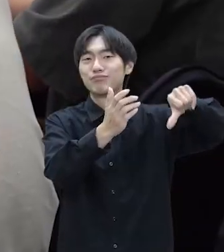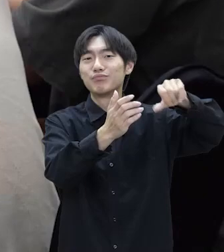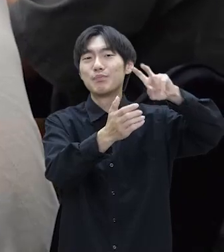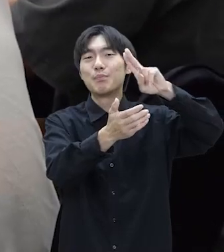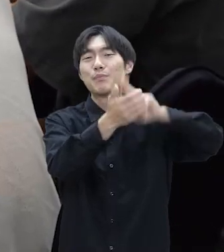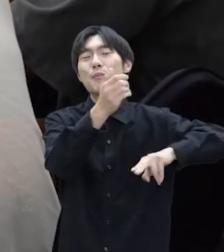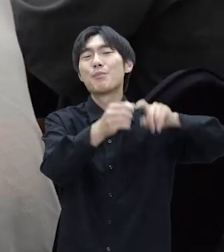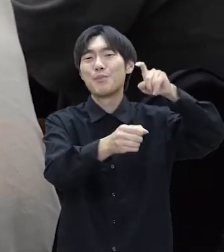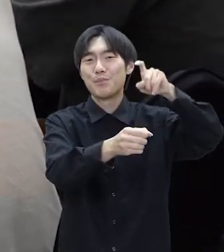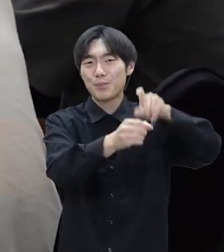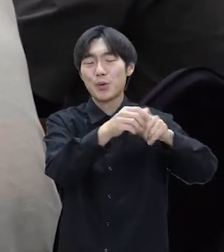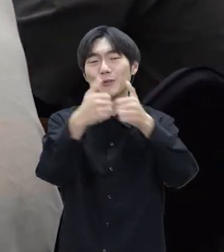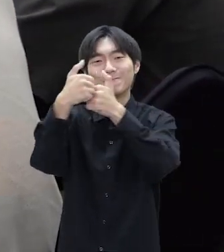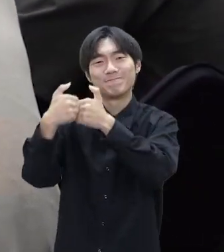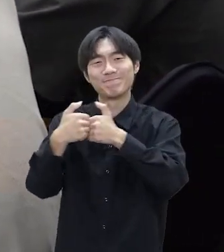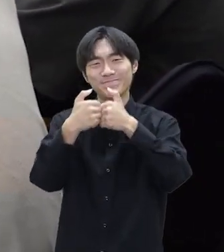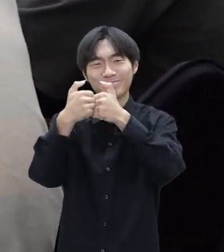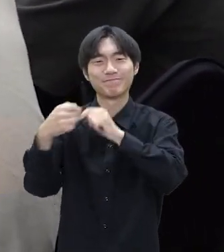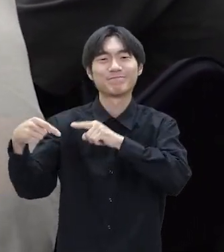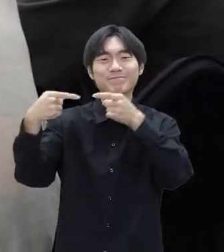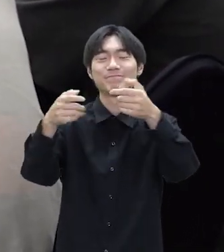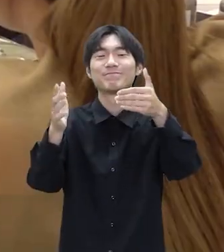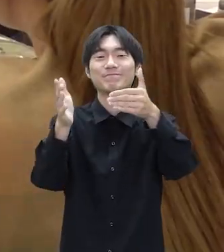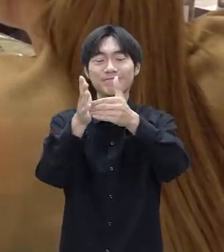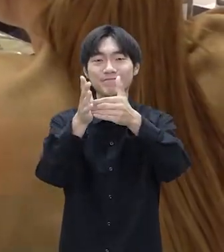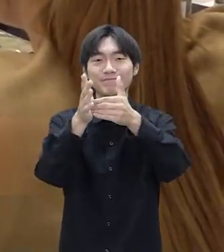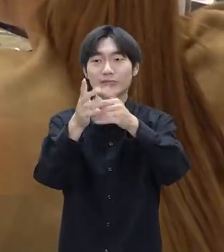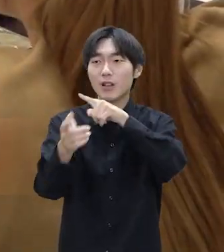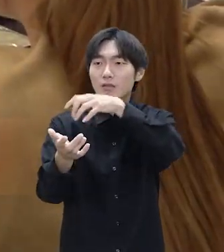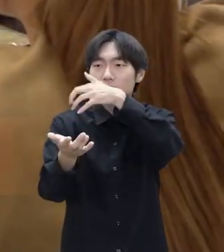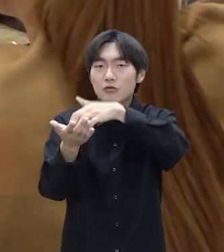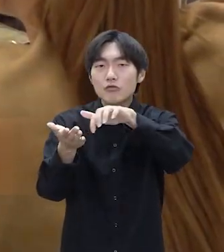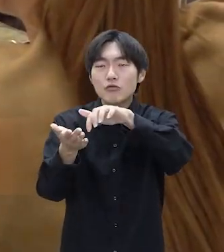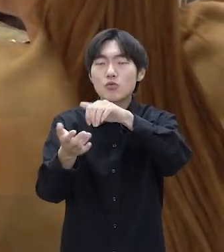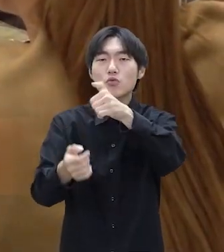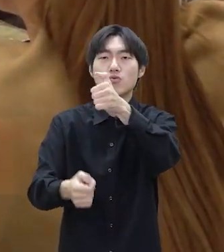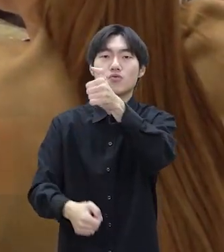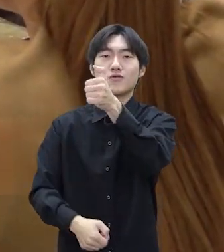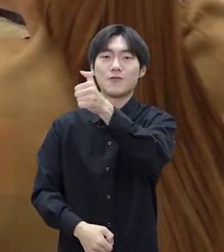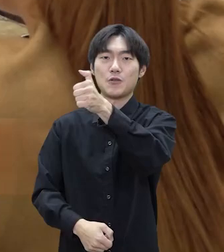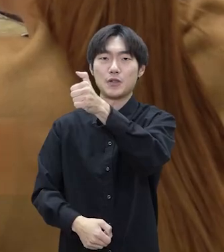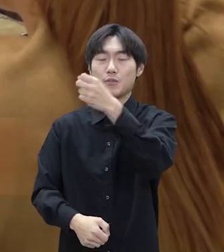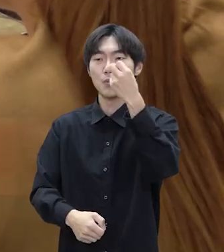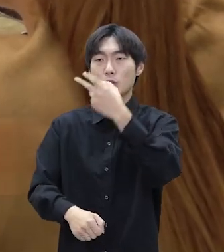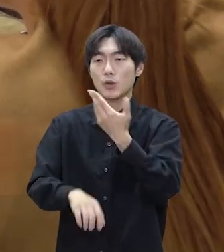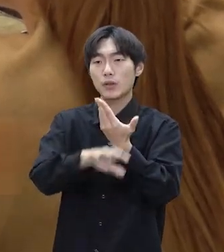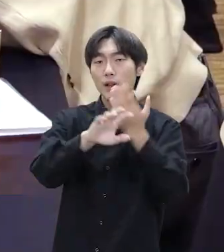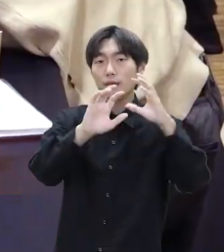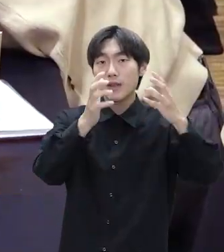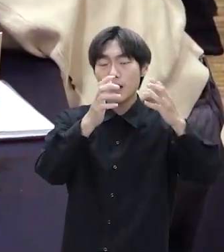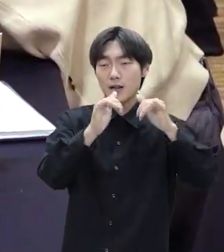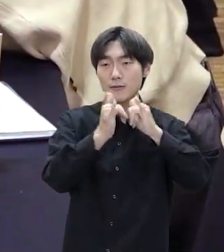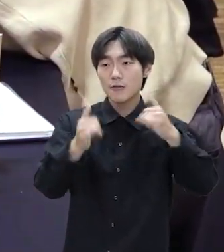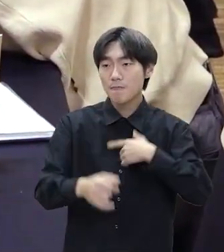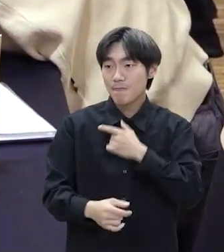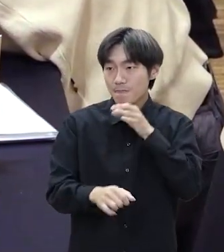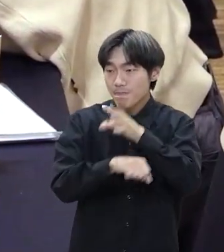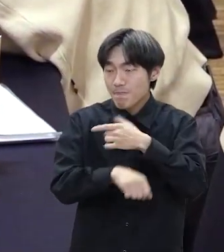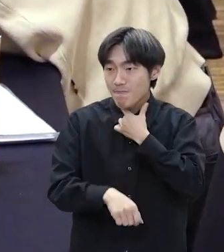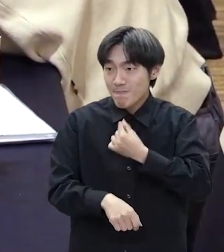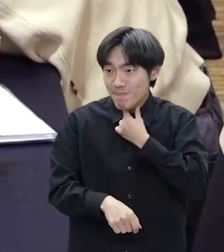이날 상담회에서는 뷰티 헬스케어 분야의 쥐벨리 소재 기업 약 50여 개사와 해외 바이어 간